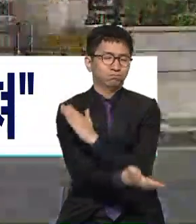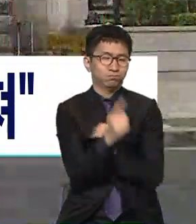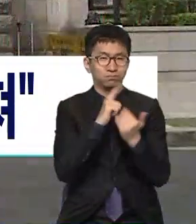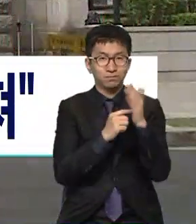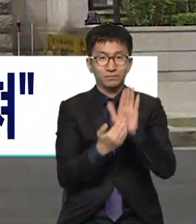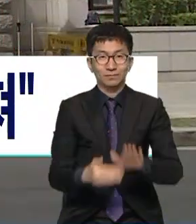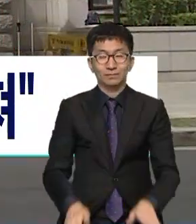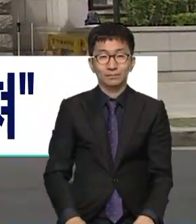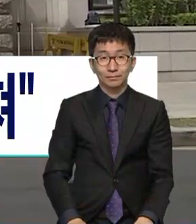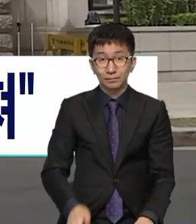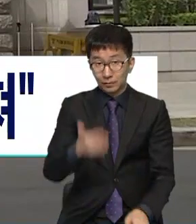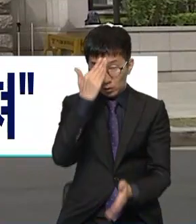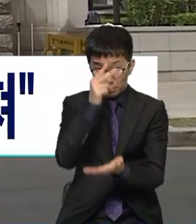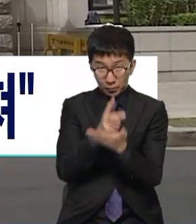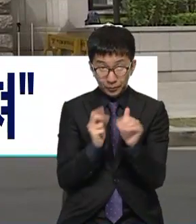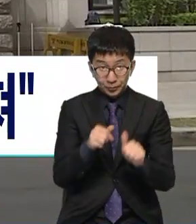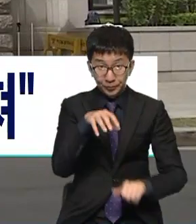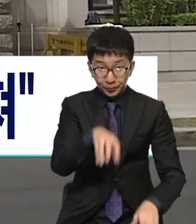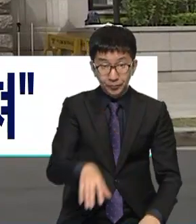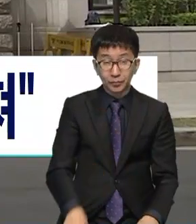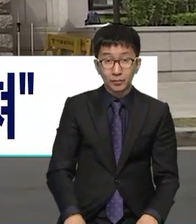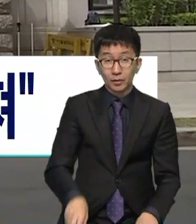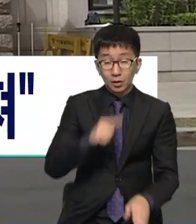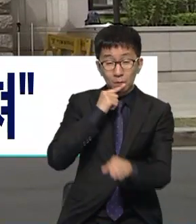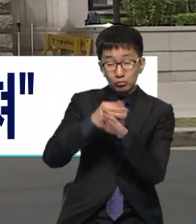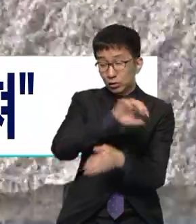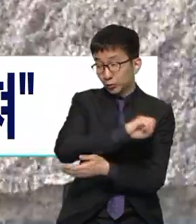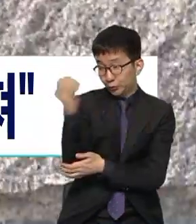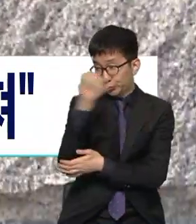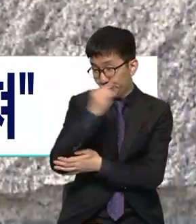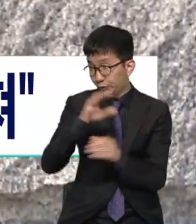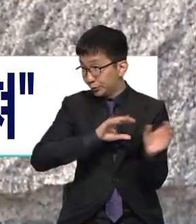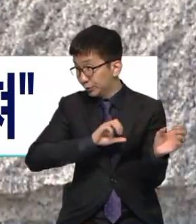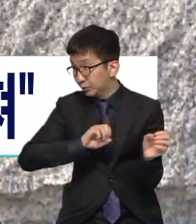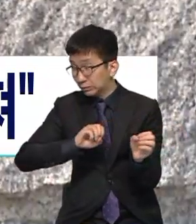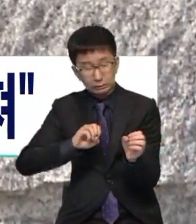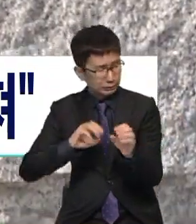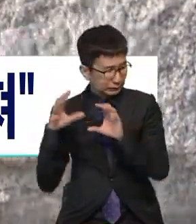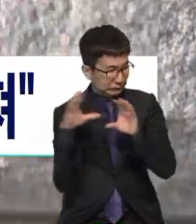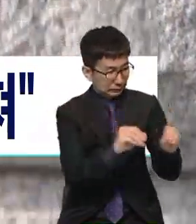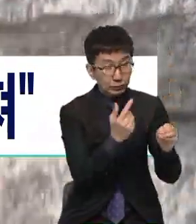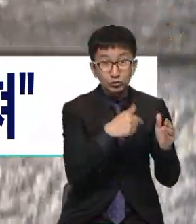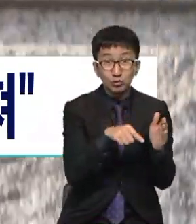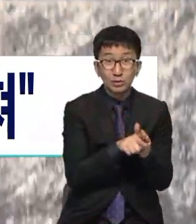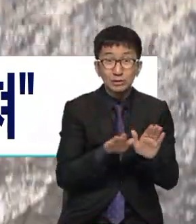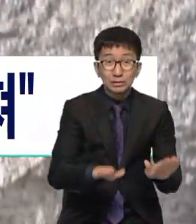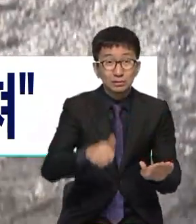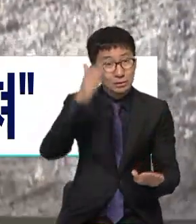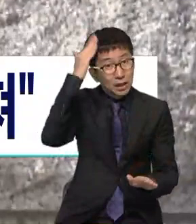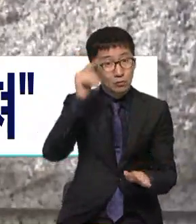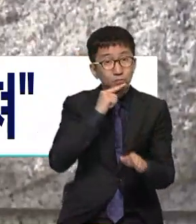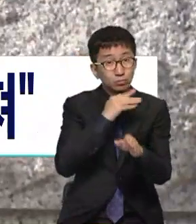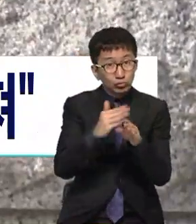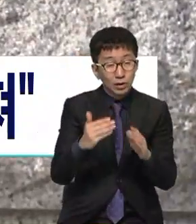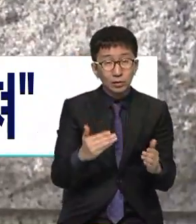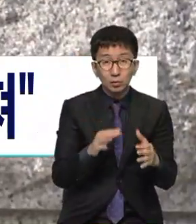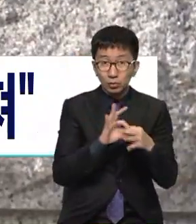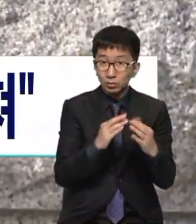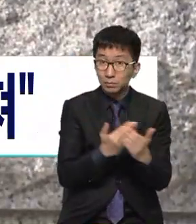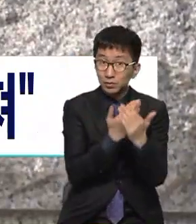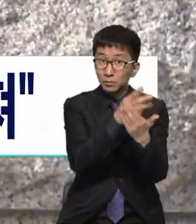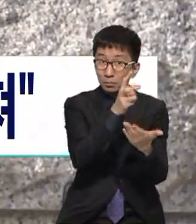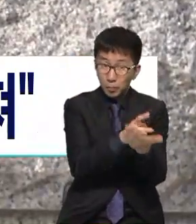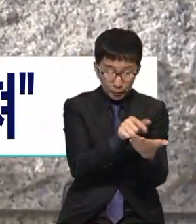판단이 나왔습니다. 헌재는 대북전단 살포를 금지하고 처벌하는 남북관계발전법 조항이 표현의 자유를